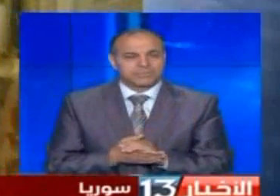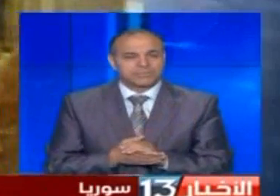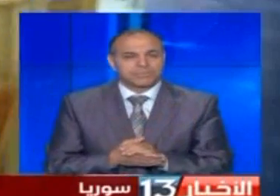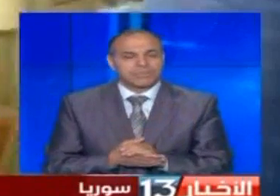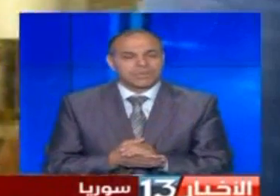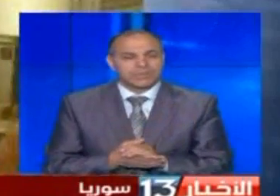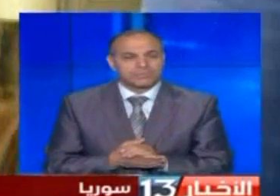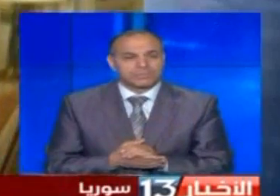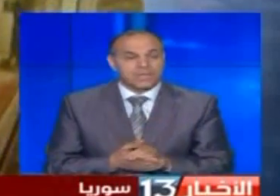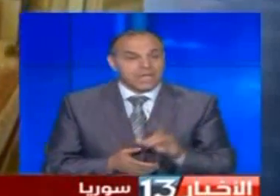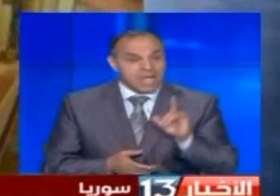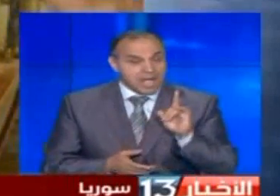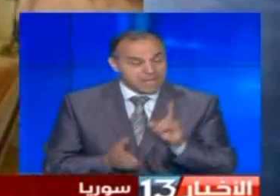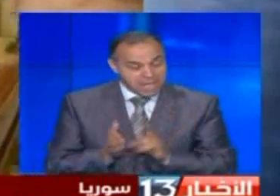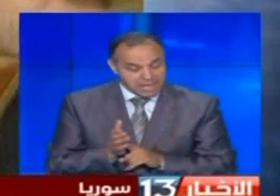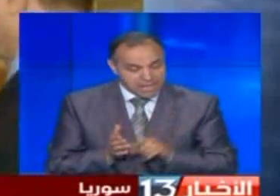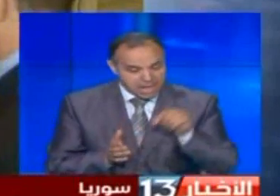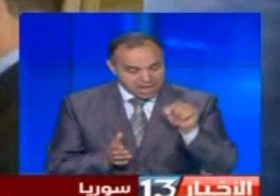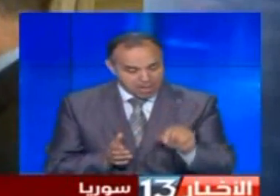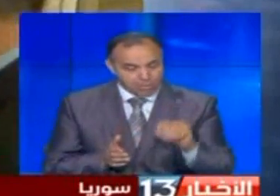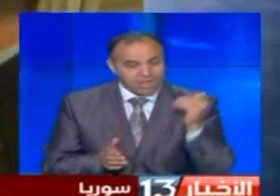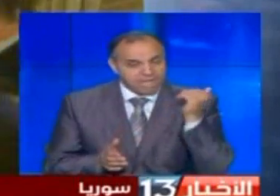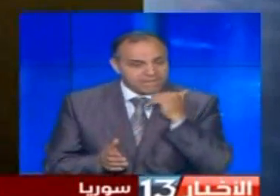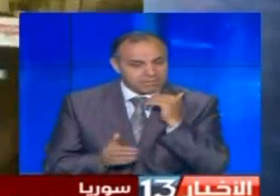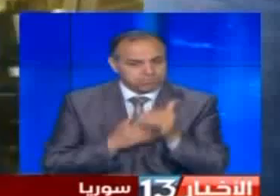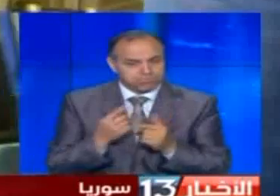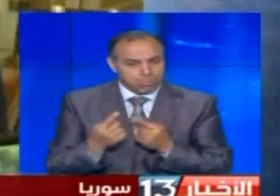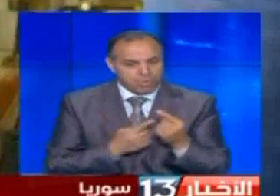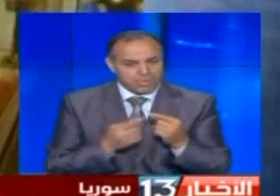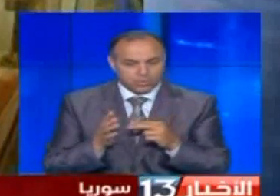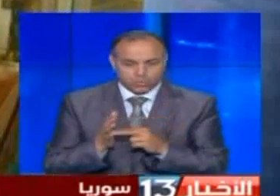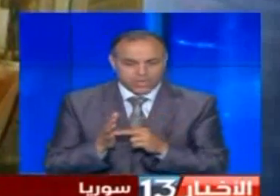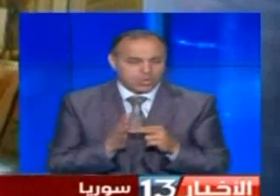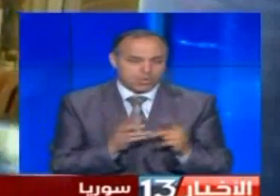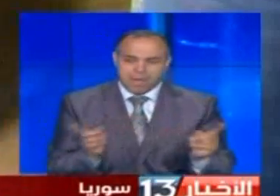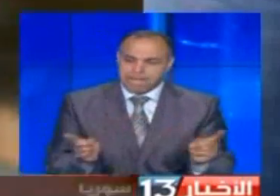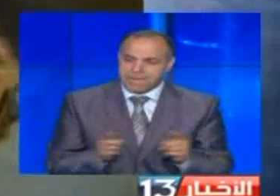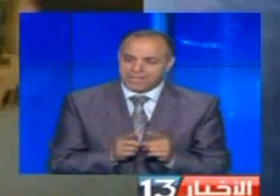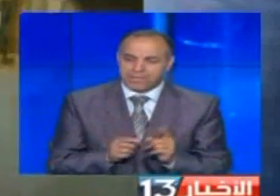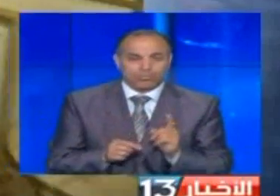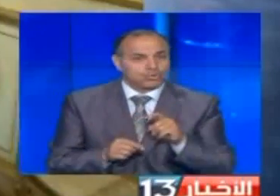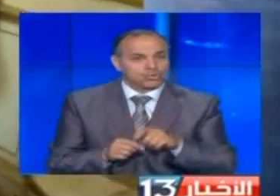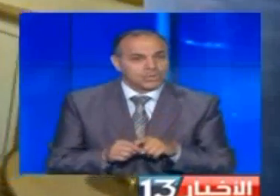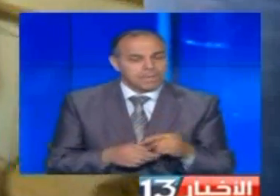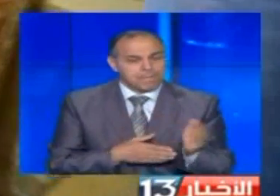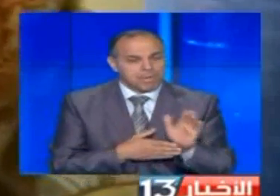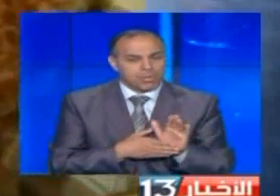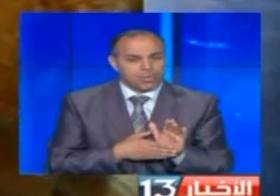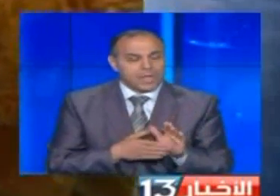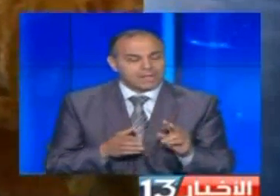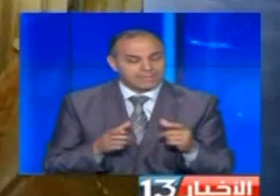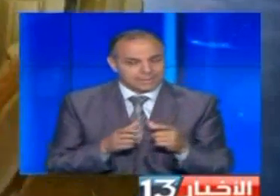إيف لودريون، الذي أكد ضرورة التسريع باستئناف المباحثات السورية السورية بمشاركة ممثلين عن